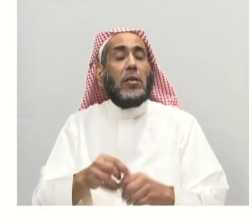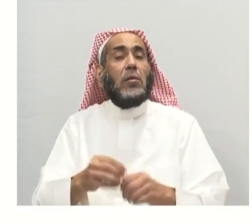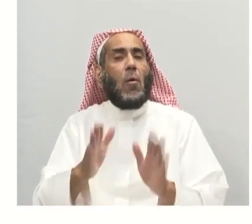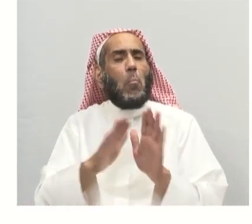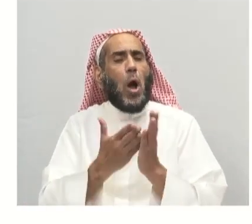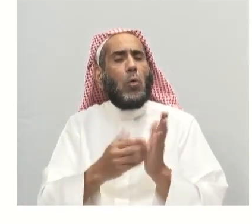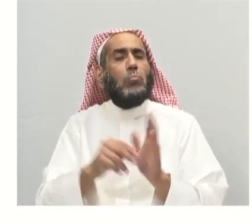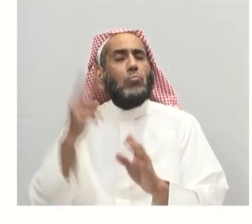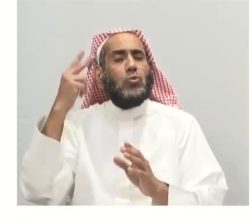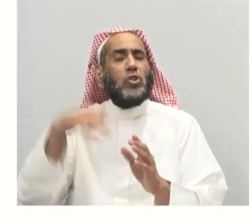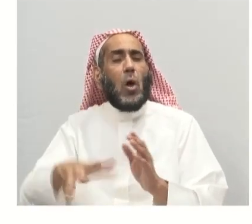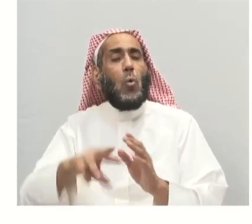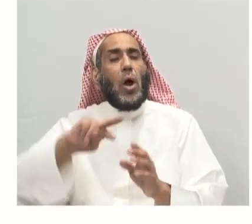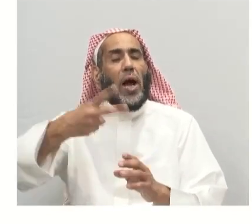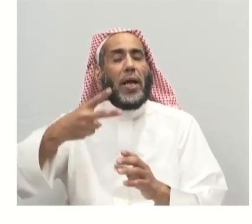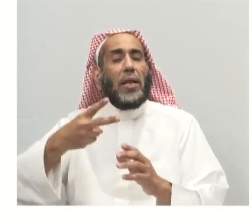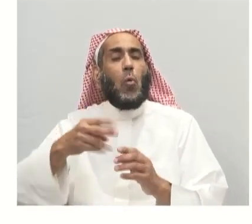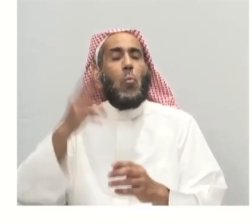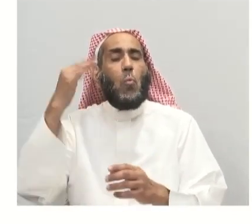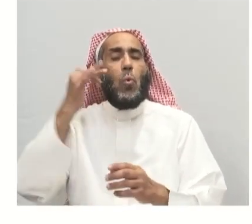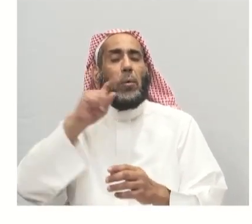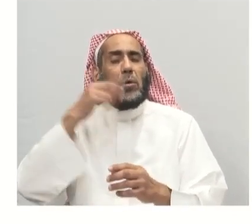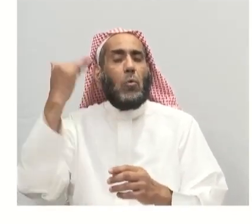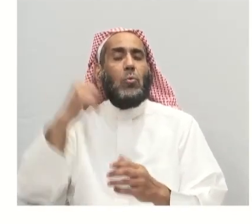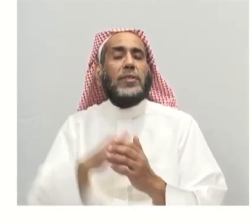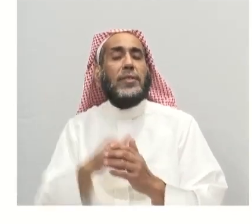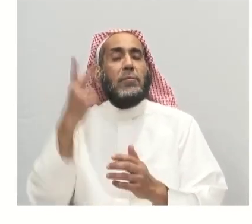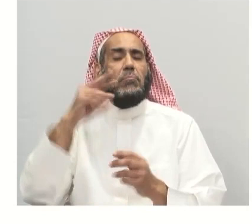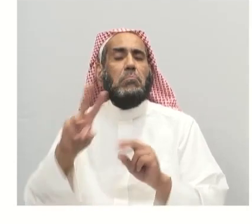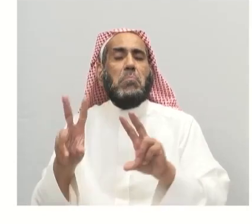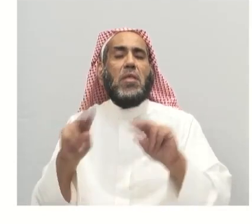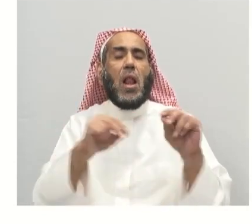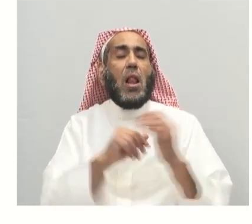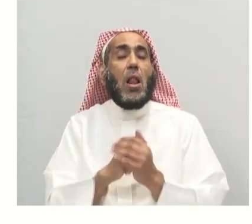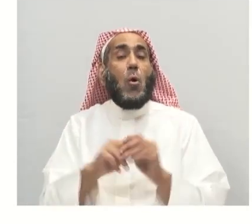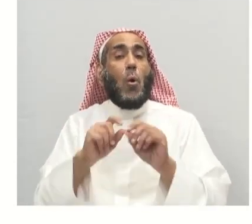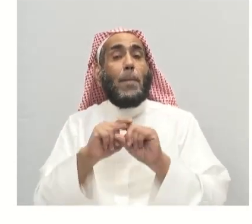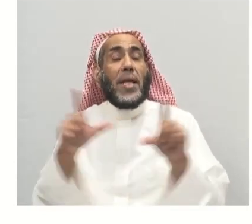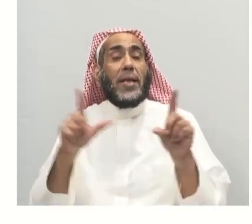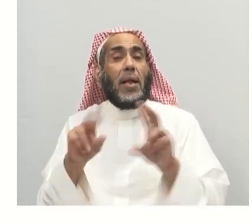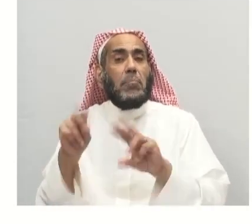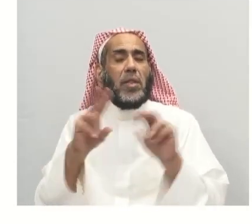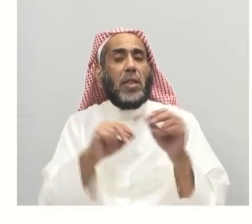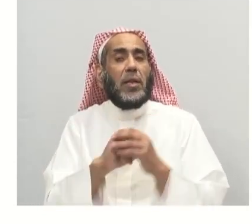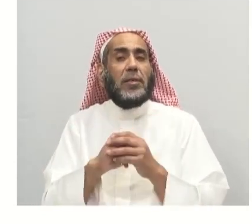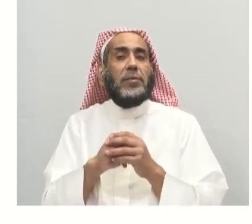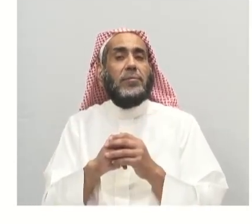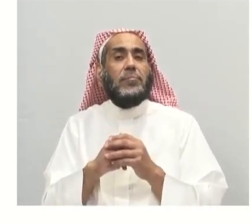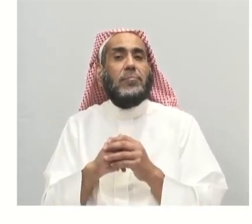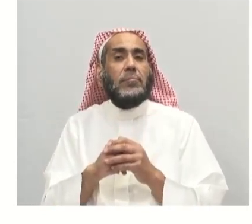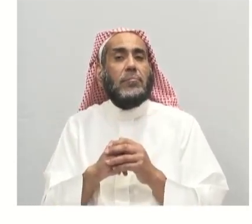جنسيتها سواء مواطنين او مواطنات وايضا بينا المثال على